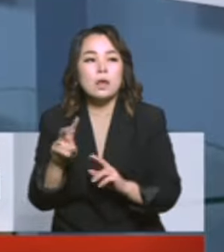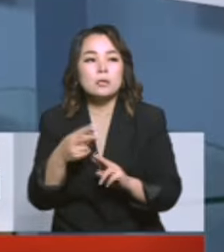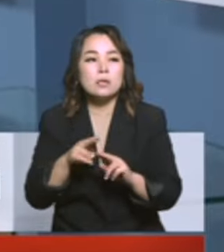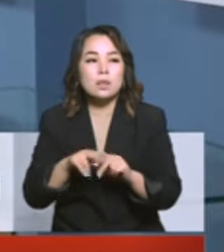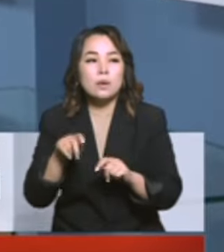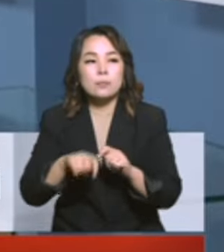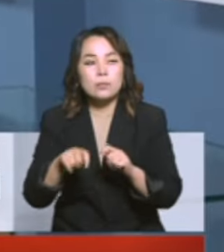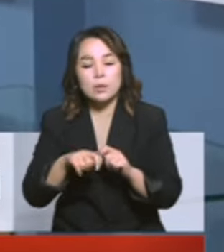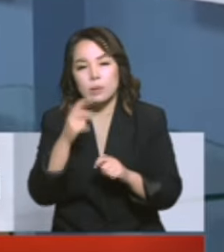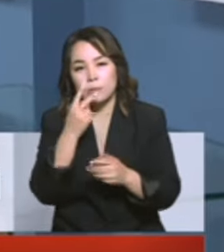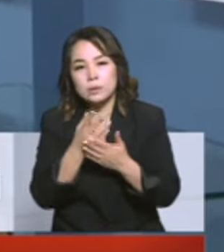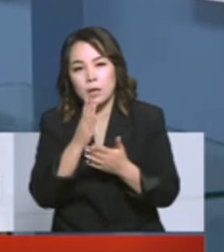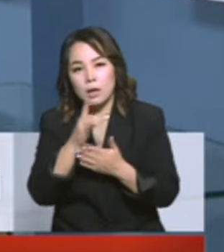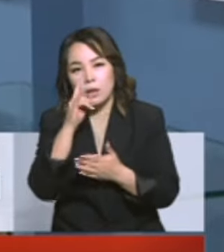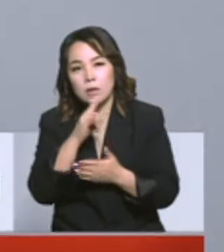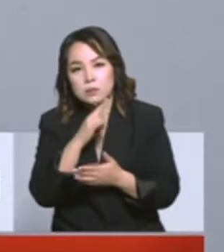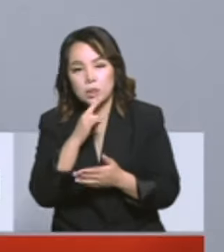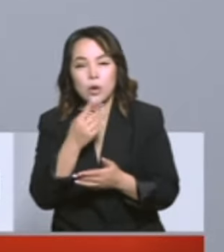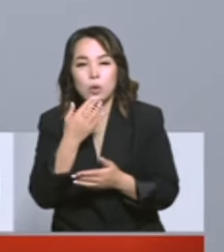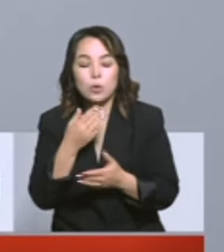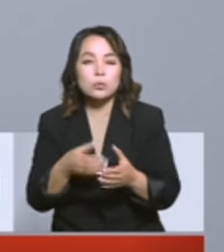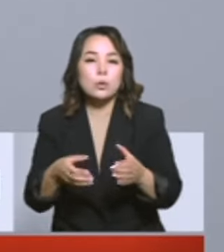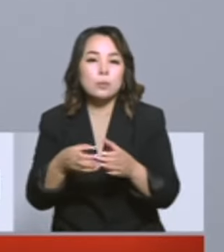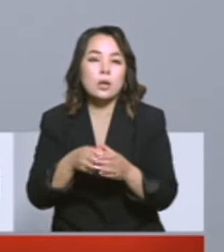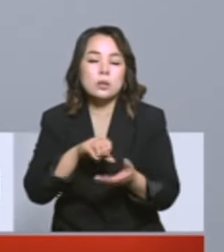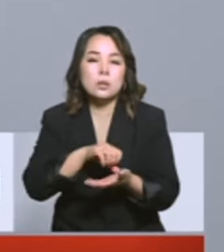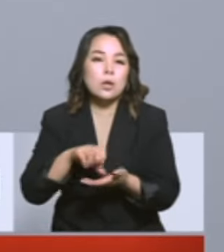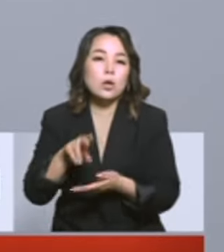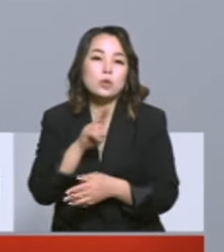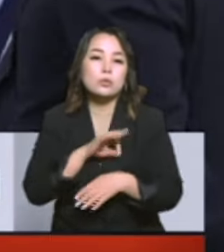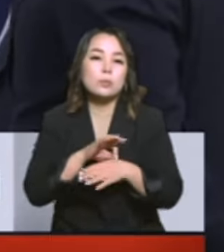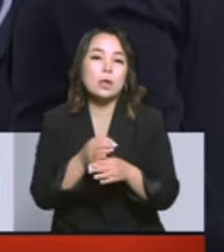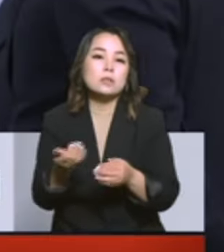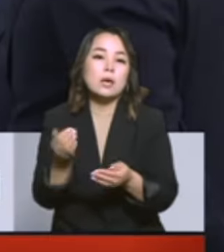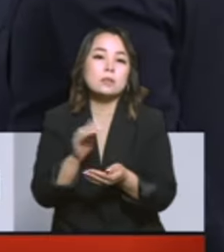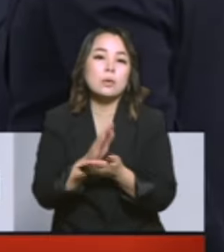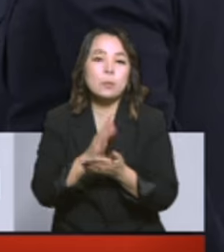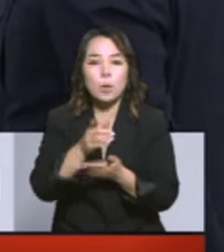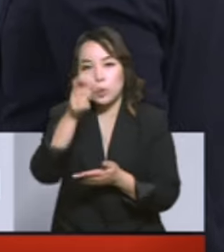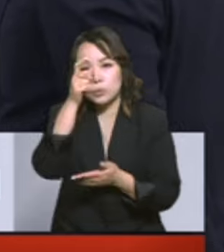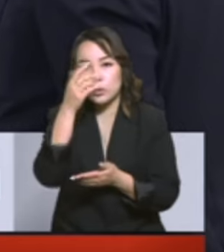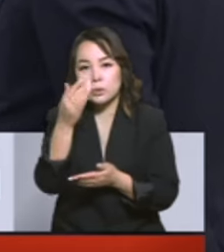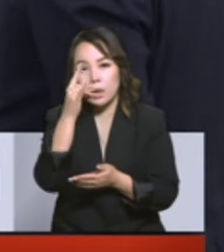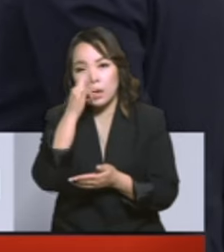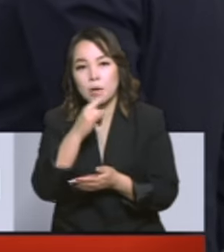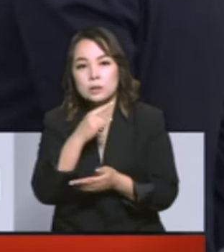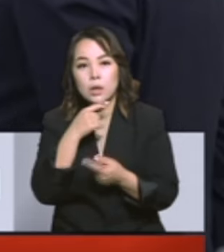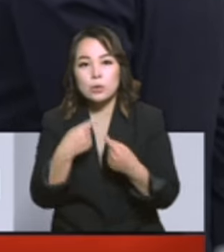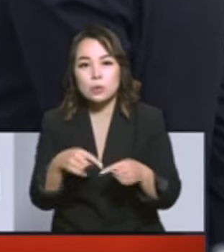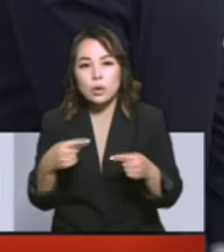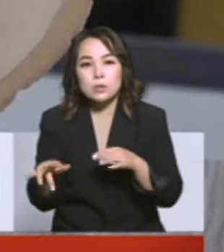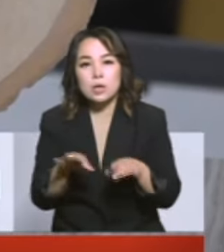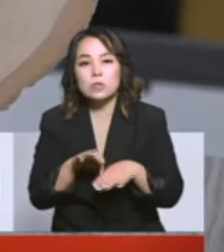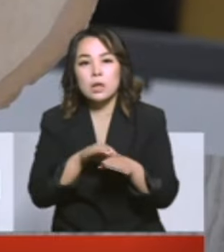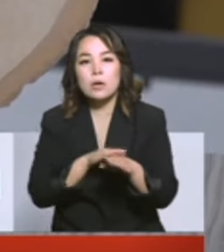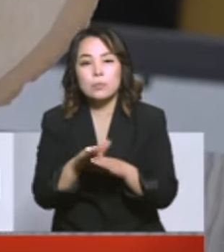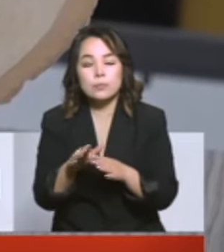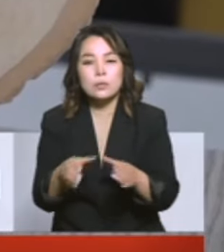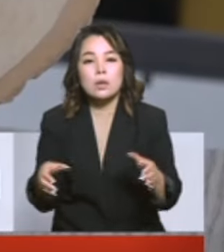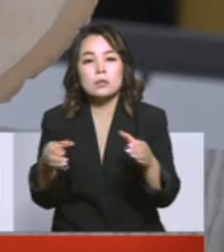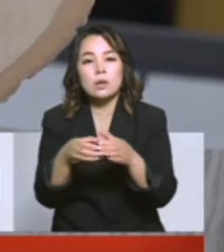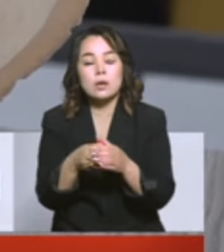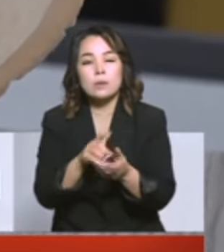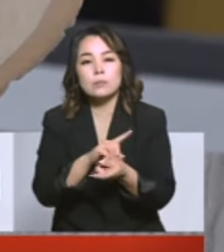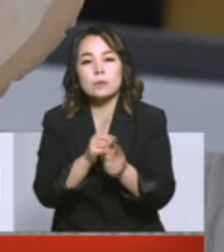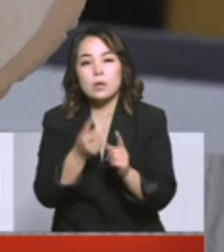ондағы Бірлік қазақ жастары ұйымының жұмысымен танысты. Бұл орталық бүгінде Түркиядағы қазақтардың түрлі іс-шараларда бас қосатын